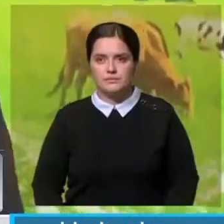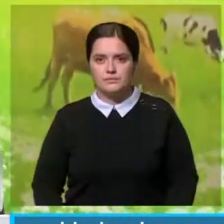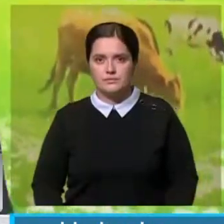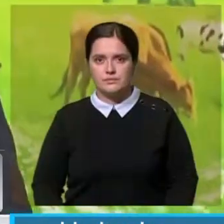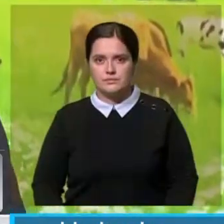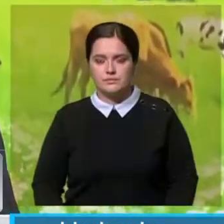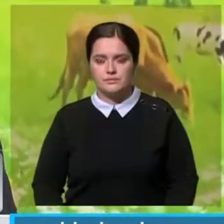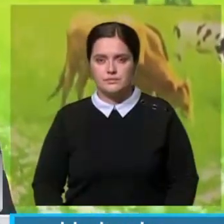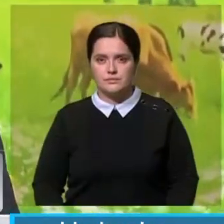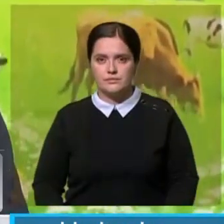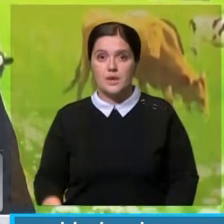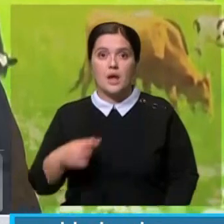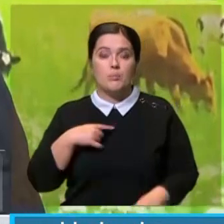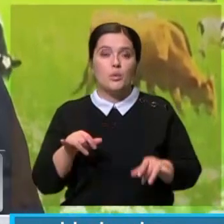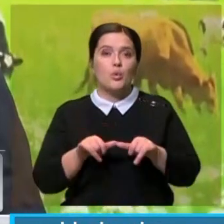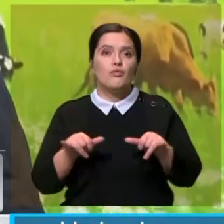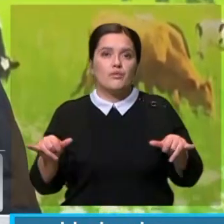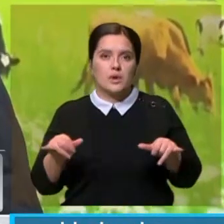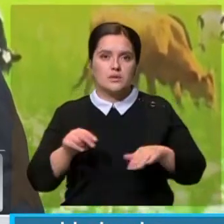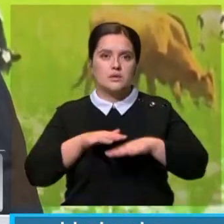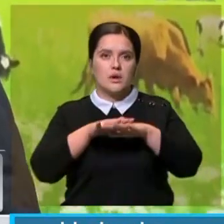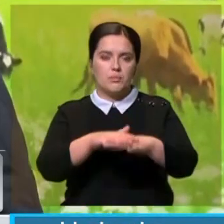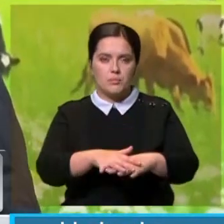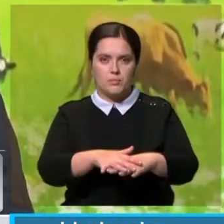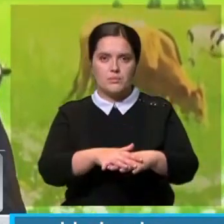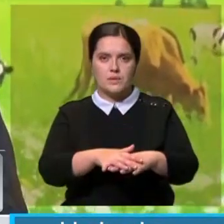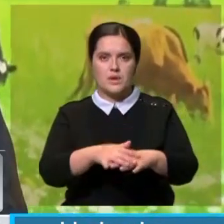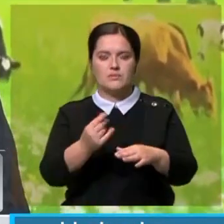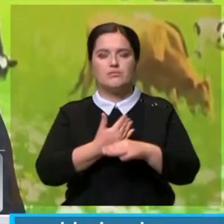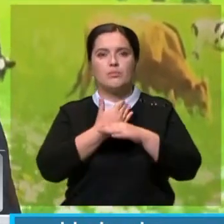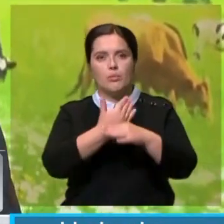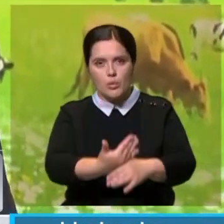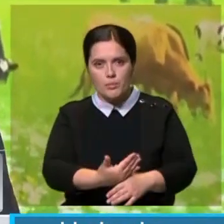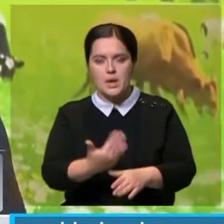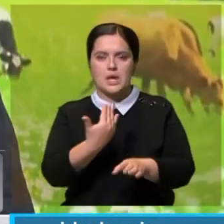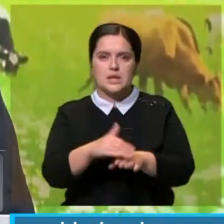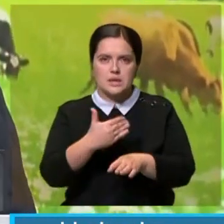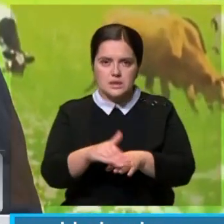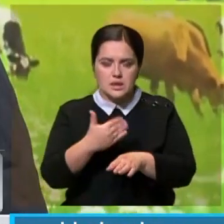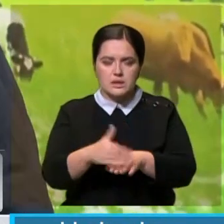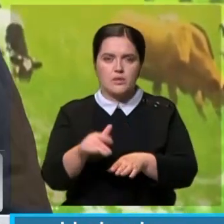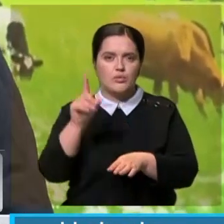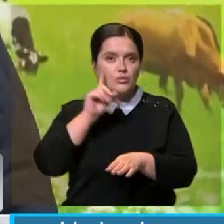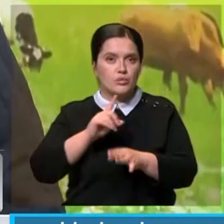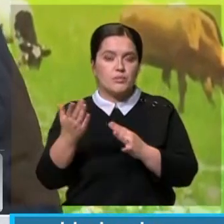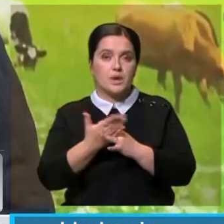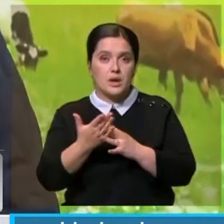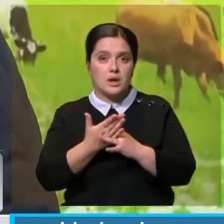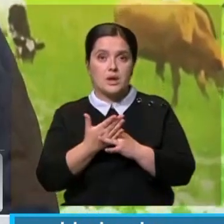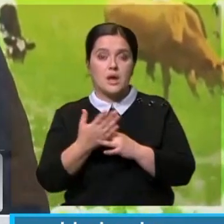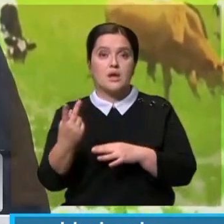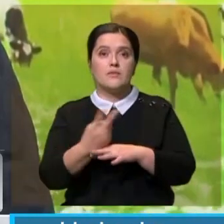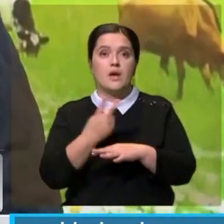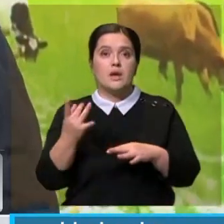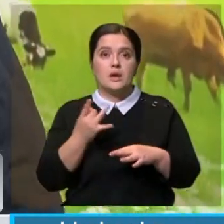Мы, наоборот, увеличиваем финансирование сельского хозяйства и субсидии, и кредитные ресурсы. В текущем году в два раза